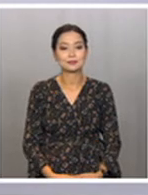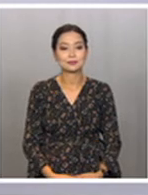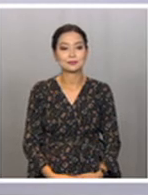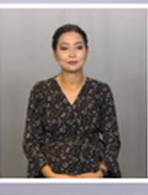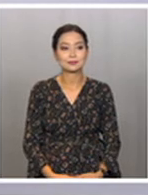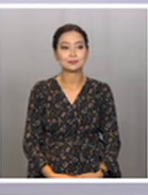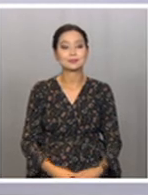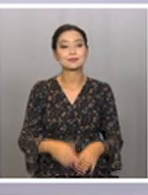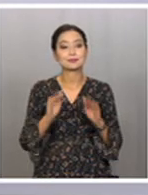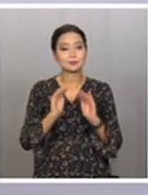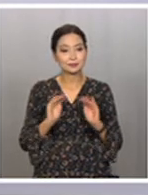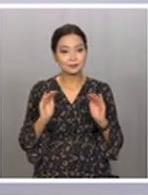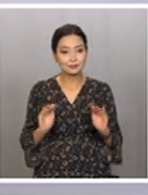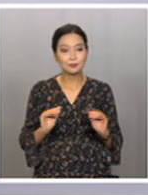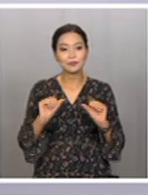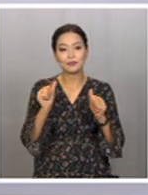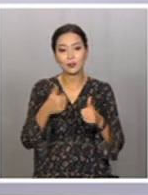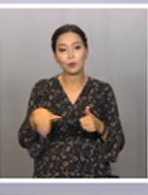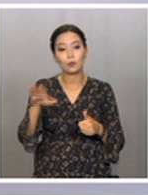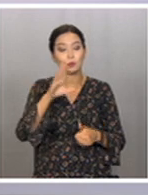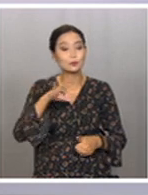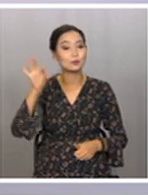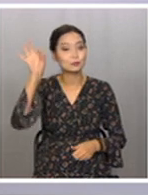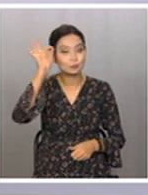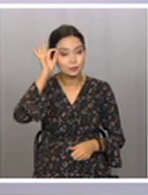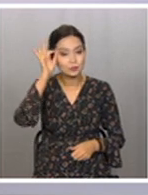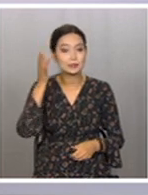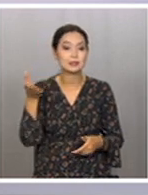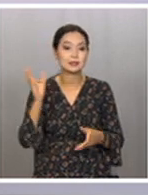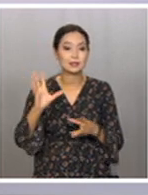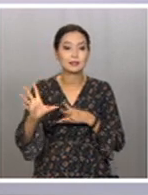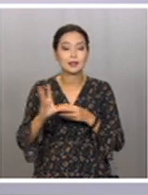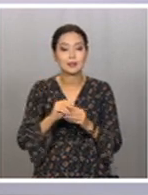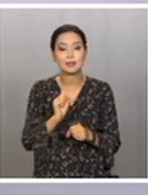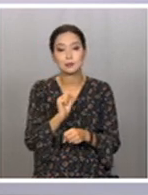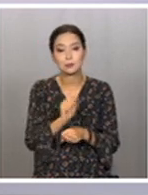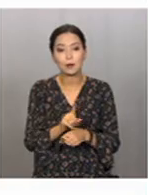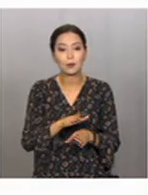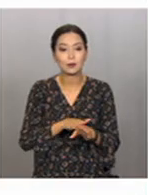Балалар, формулаларды еске түсірсек, енді бірге отырып бірнеше тапсырма орындайық.